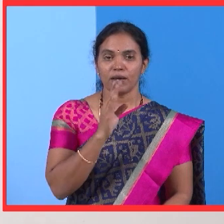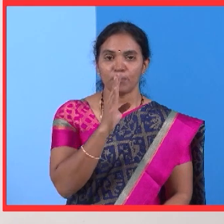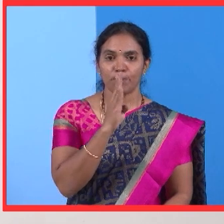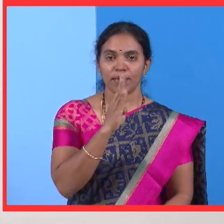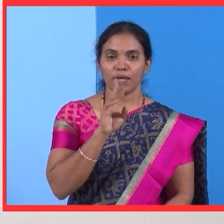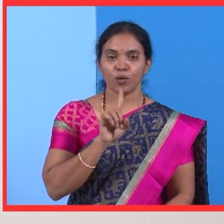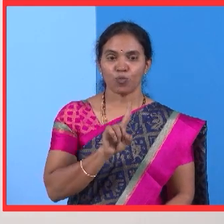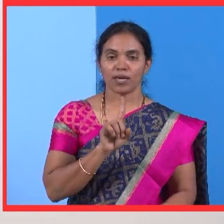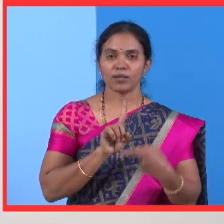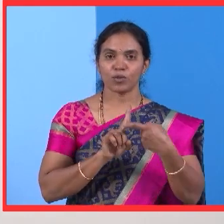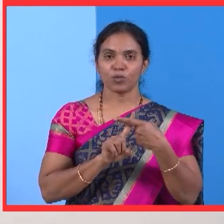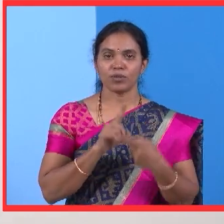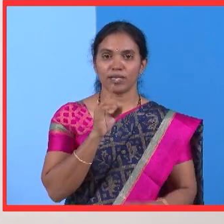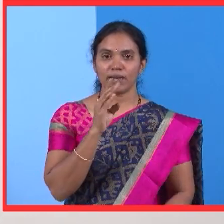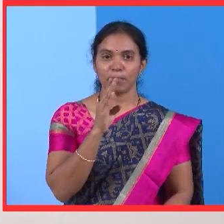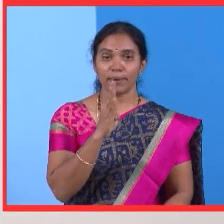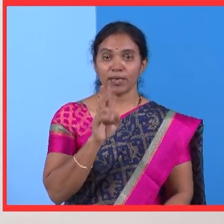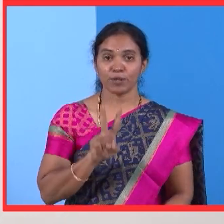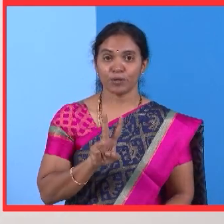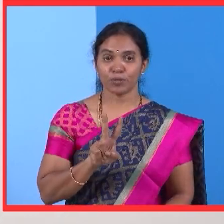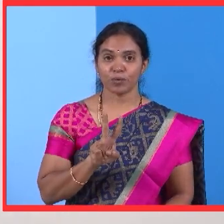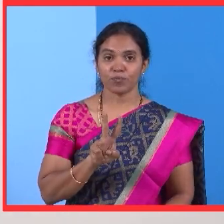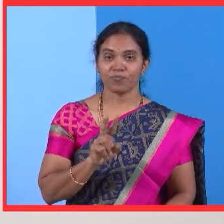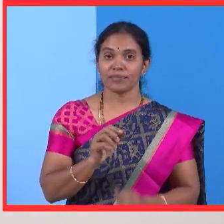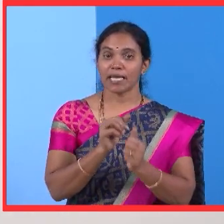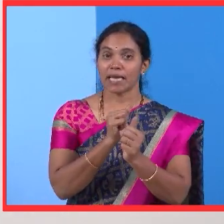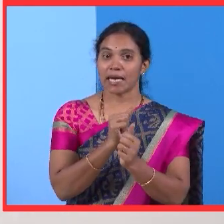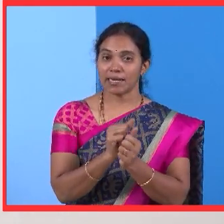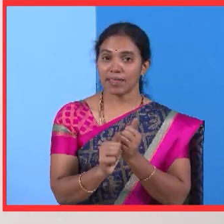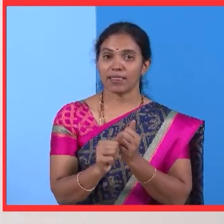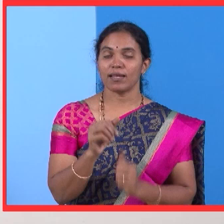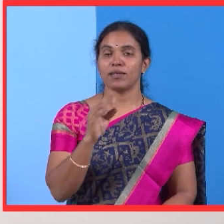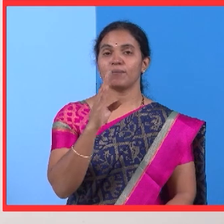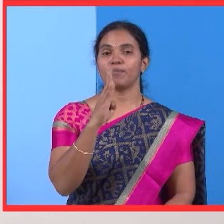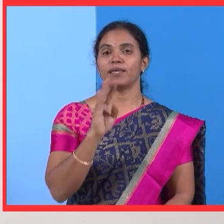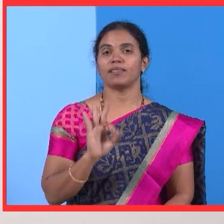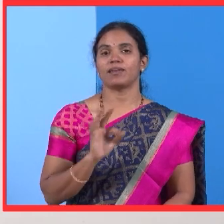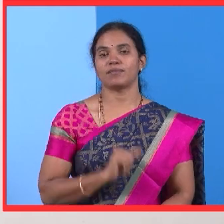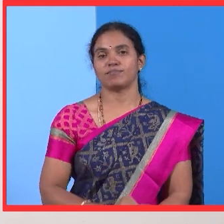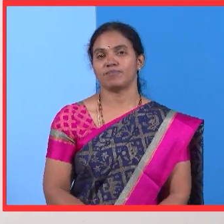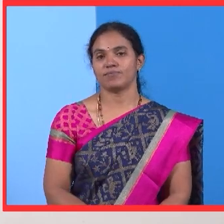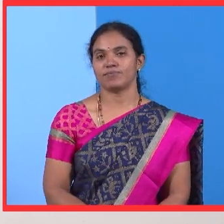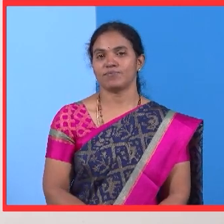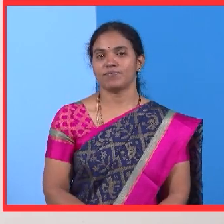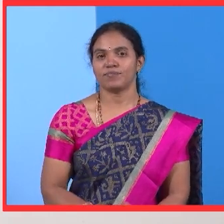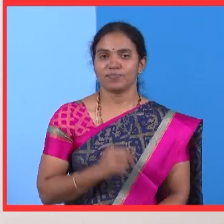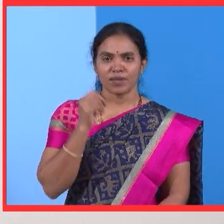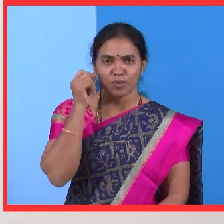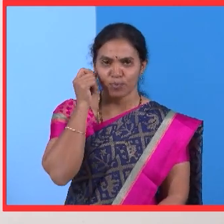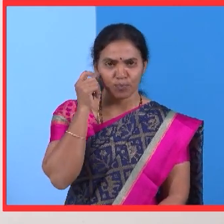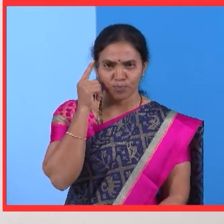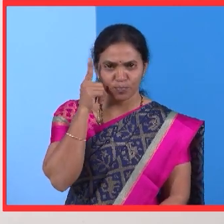இதனுடைய கூட்டுத்தொகையிலிருந்து மூன்றாவது நடுப்புள்ளியினுடைய ஒய்யாய தொலைவை கழிக்கணும். பி ஒன் ப்ளஸ் பி